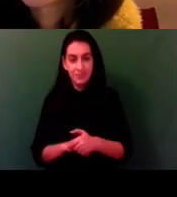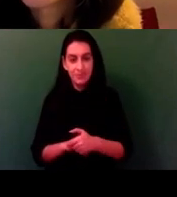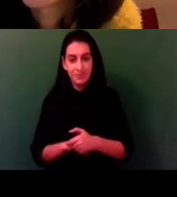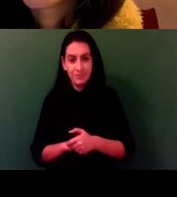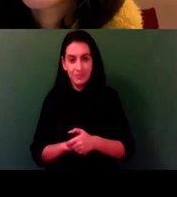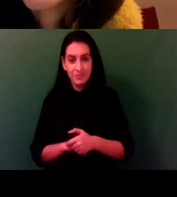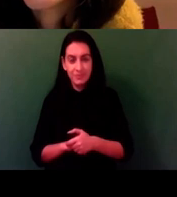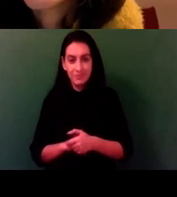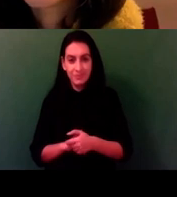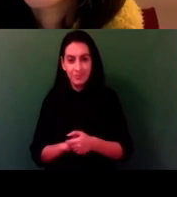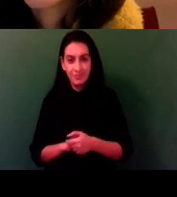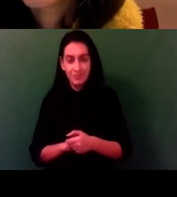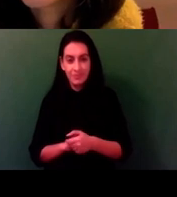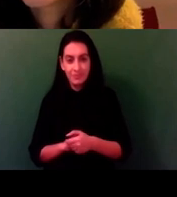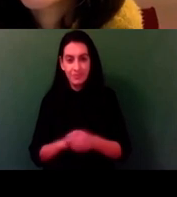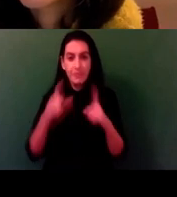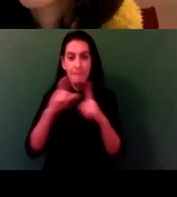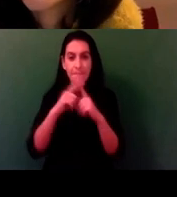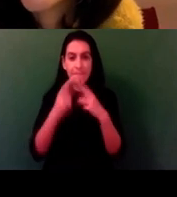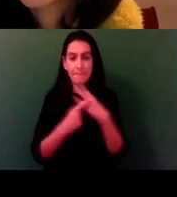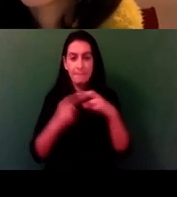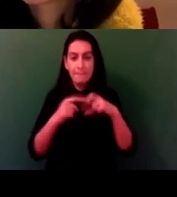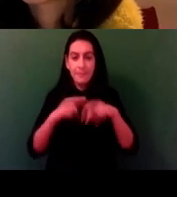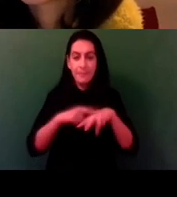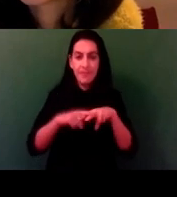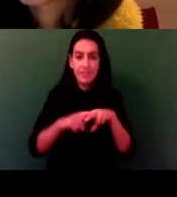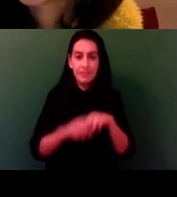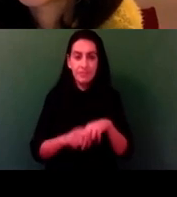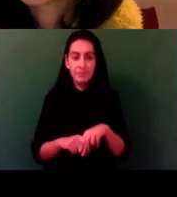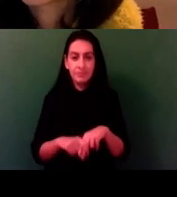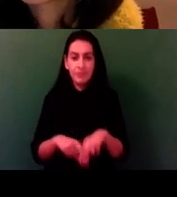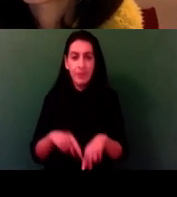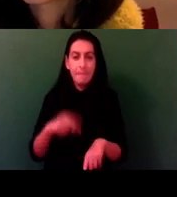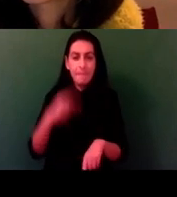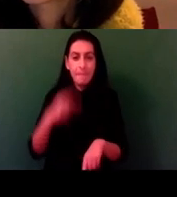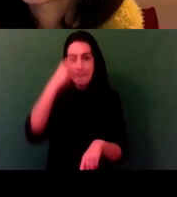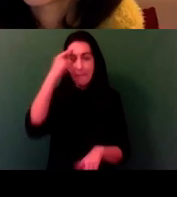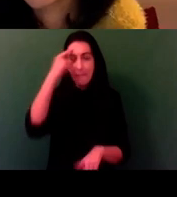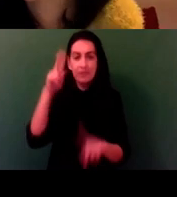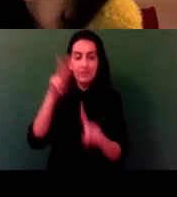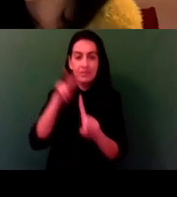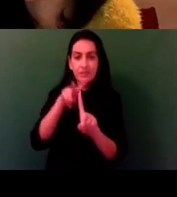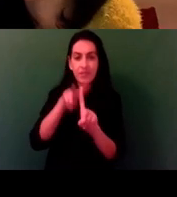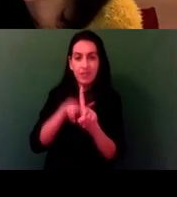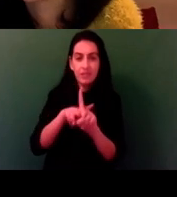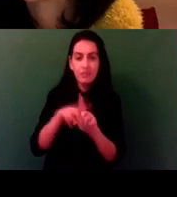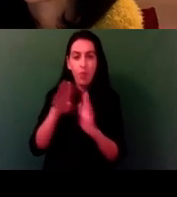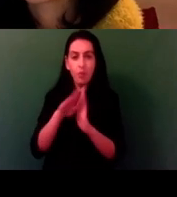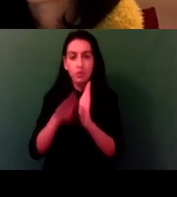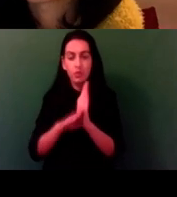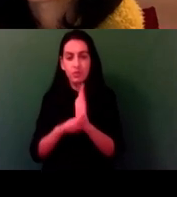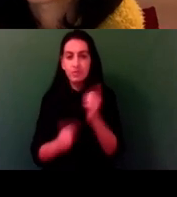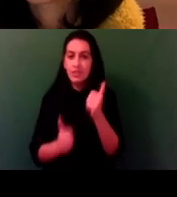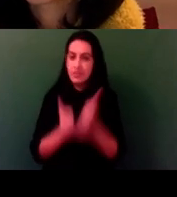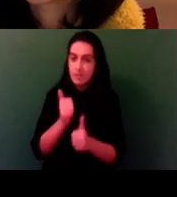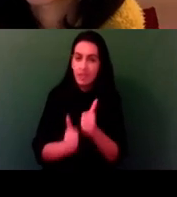yorumda. Ondan önce Derya Altıner. Bu noktada belki katılım süreci yarışma şartnamesini destekleyecek şekilde de